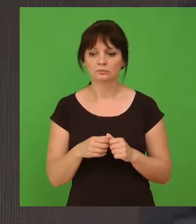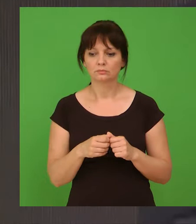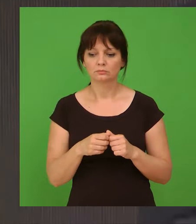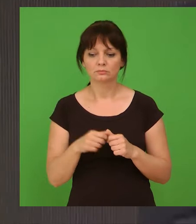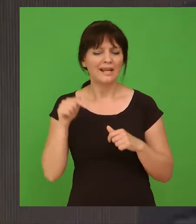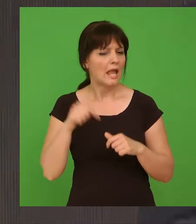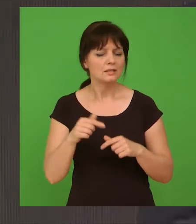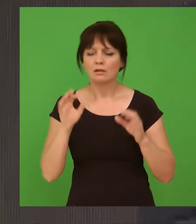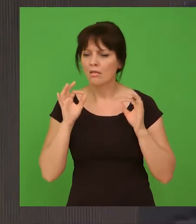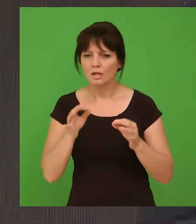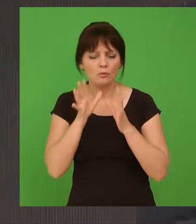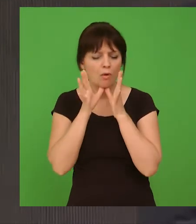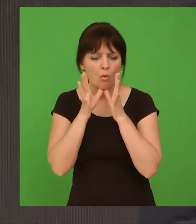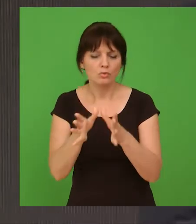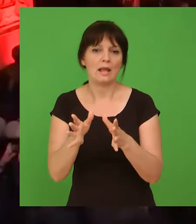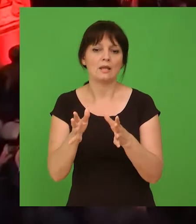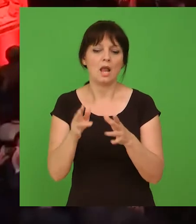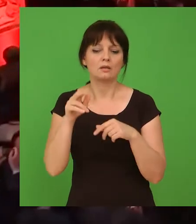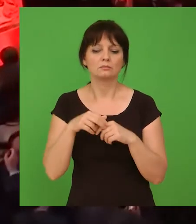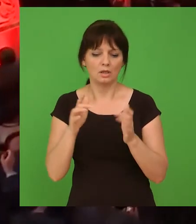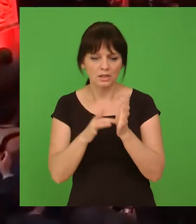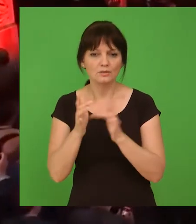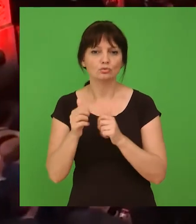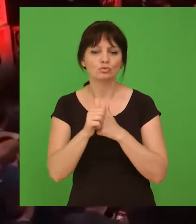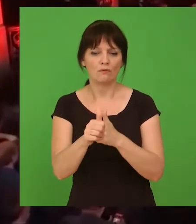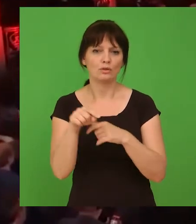gyűlölik jobban, mint Krisztus követőit.